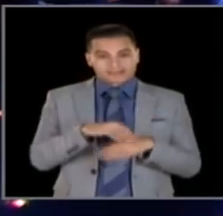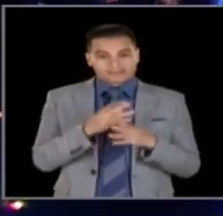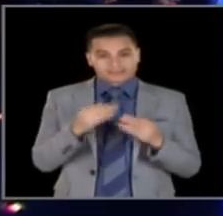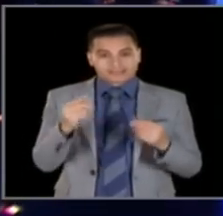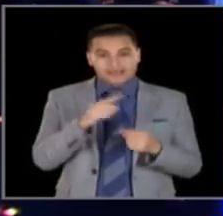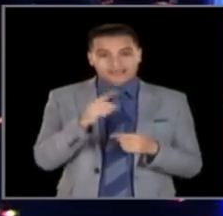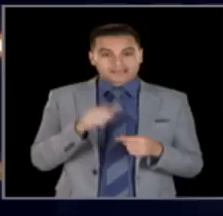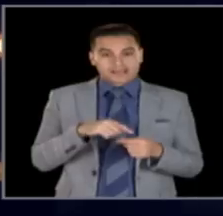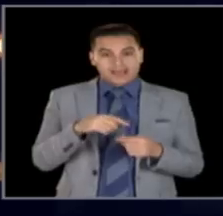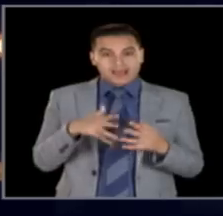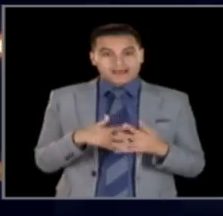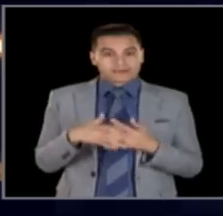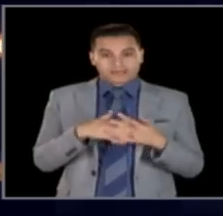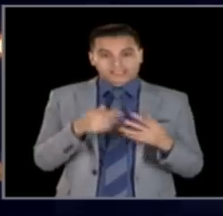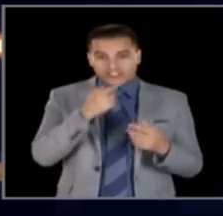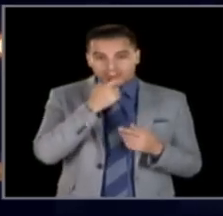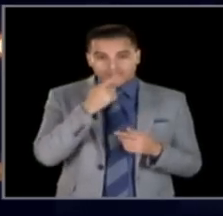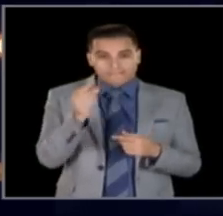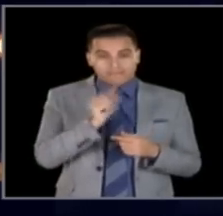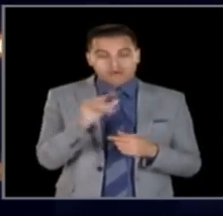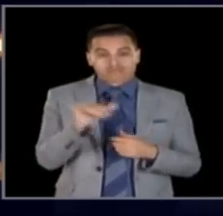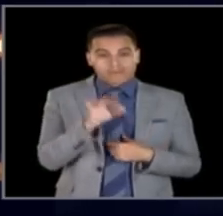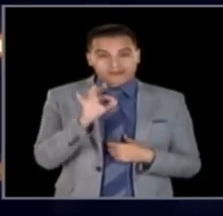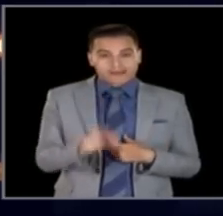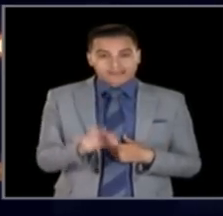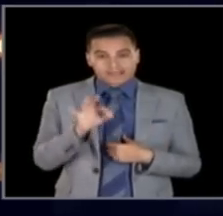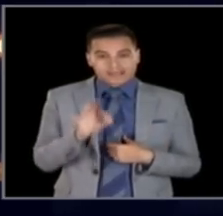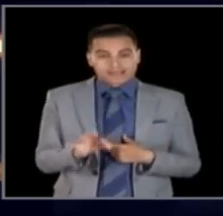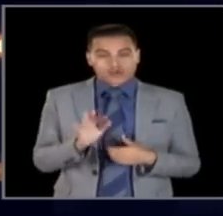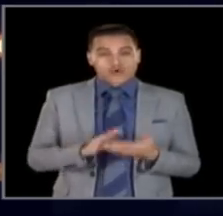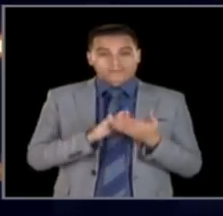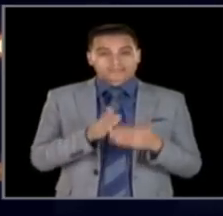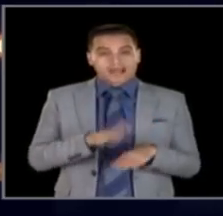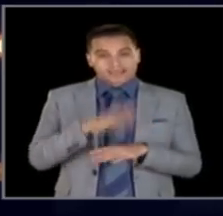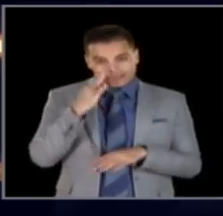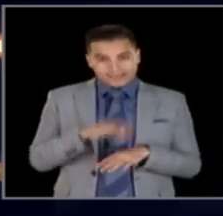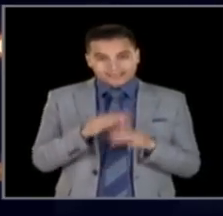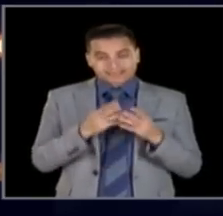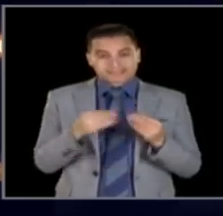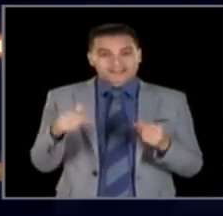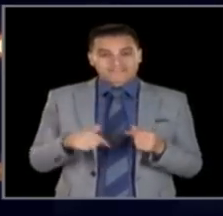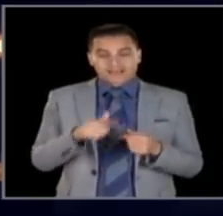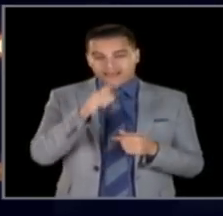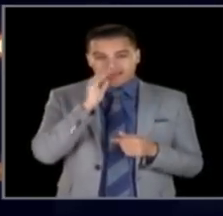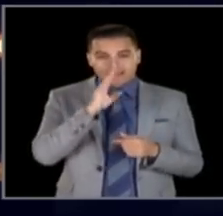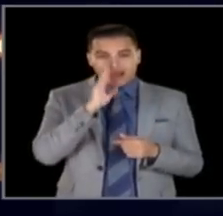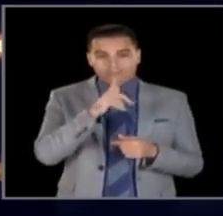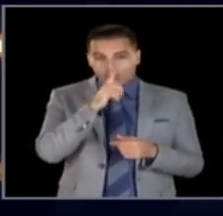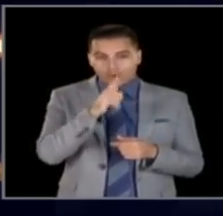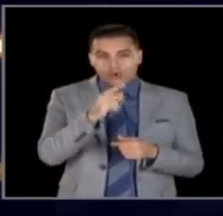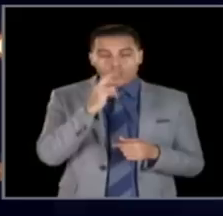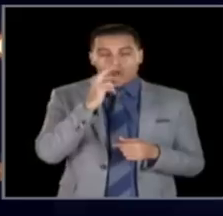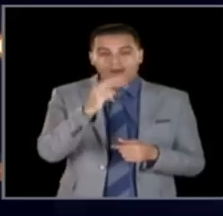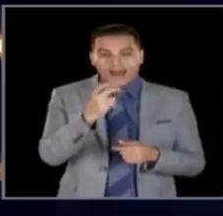دي أمريكان إنجلش، تطبيق مهم جدا وبيساعد ناس كتيرة في إن هي تتعلم